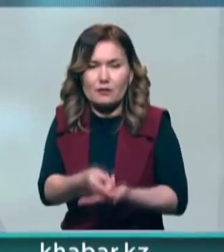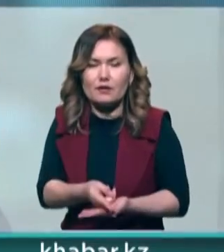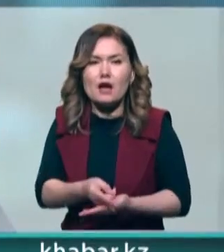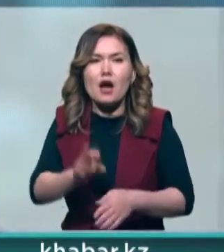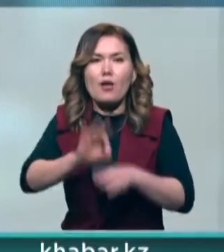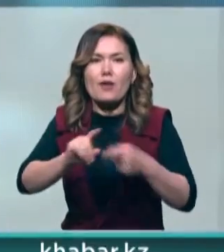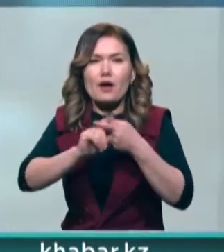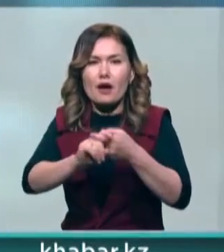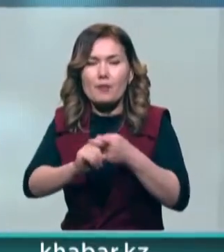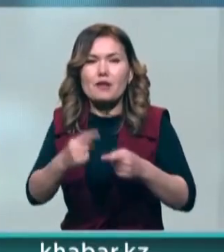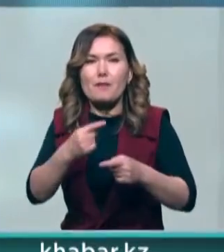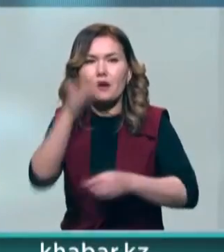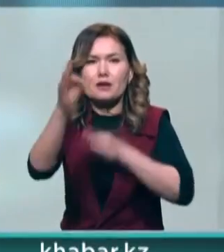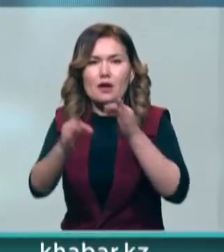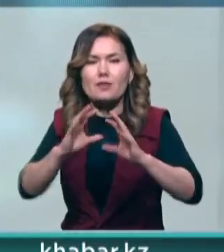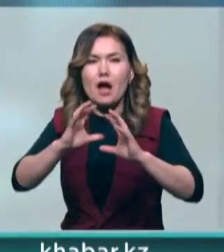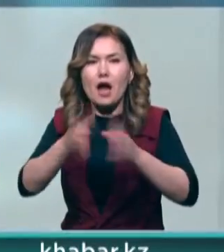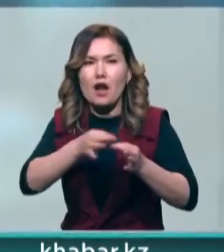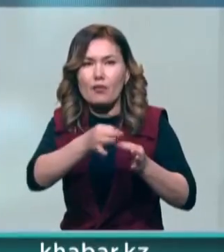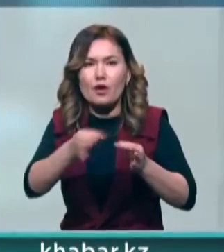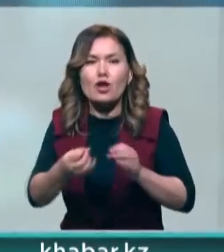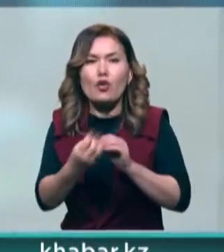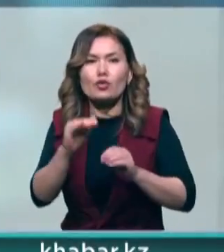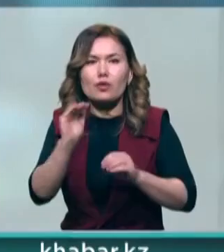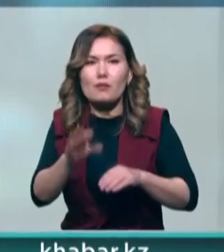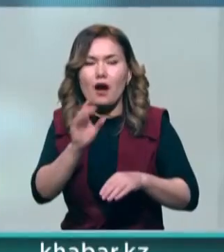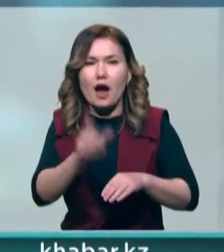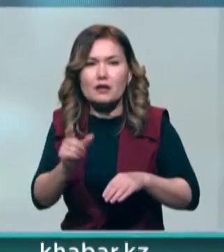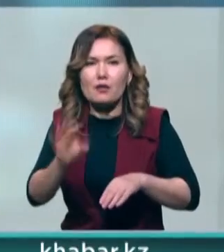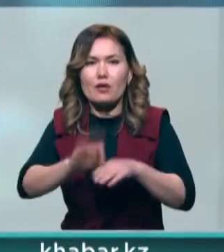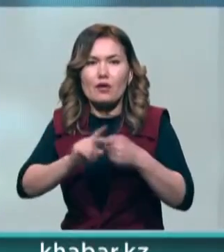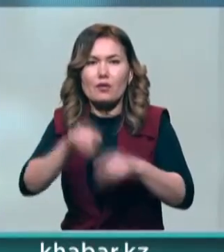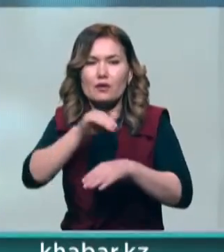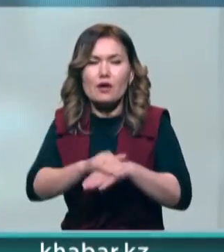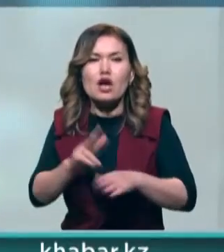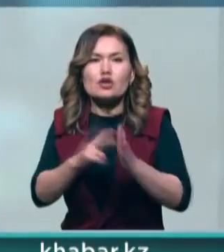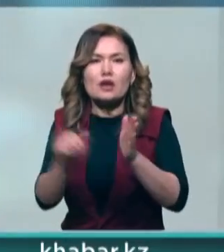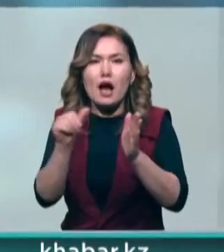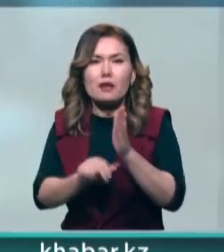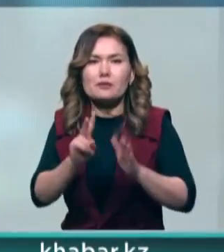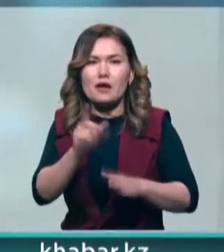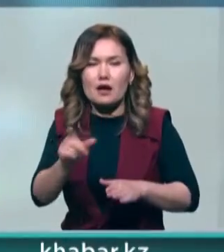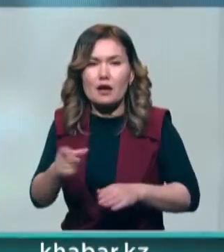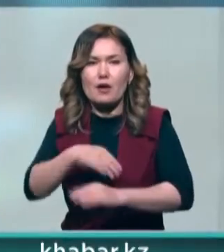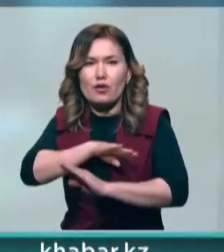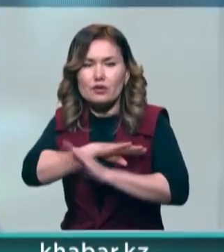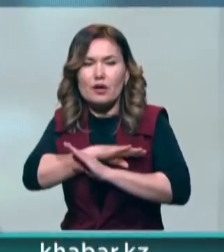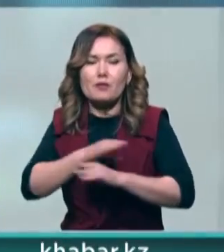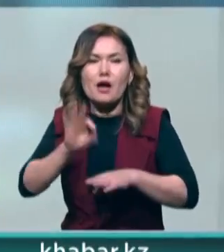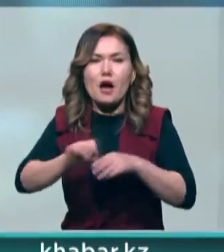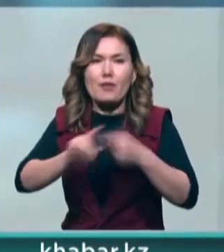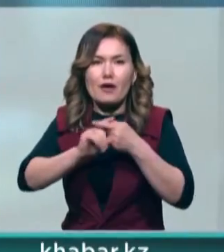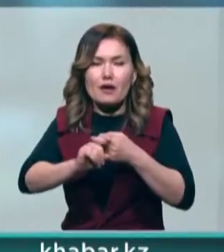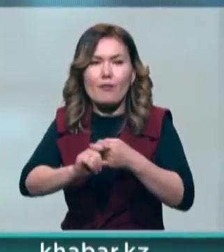COVID-19 инфекциясы бір тәулікте әлем бойынша 14 мыңға жуық адамнан анықталды. 862 адам көз жұмды.